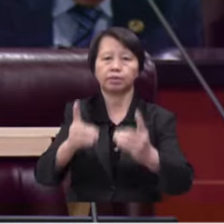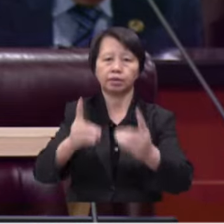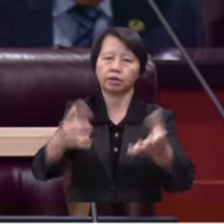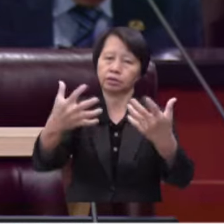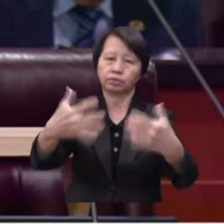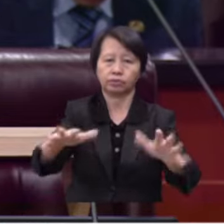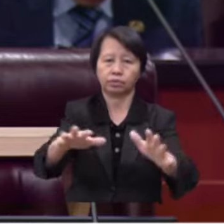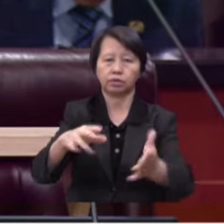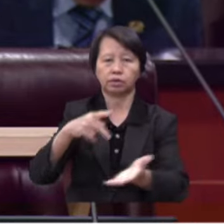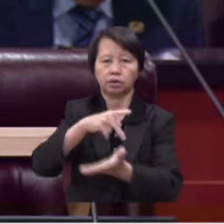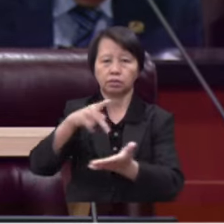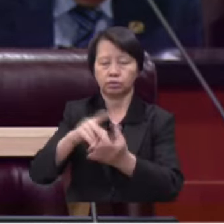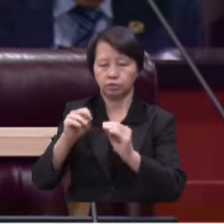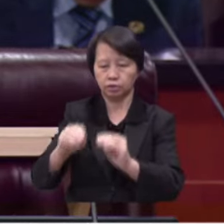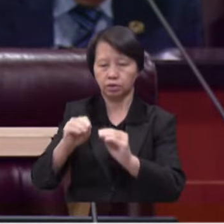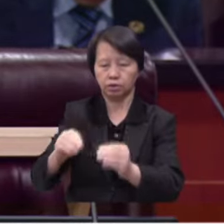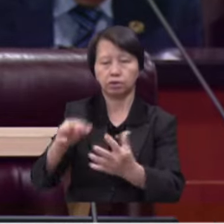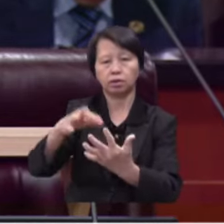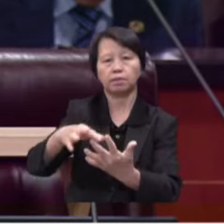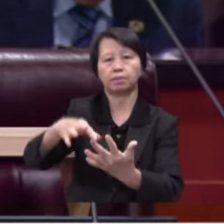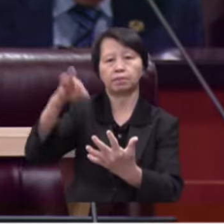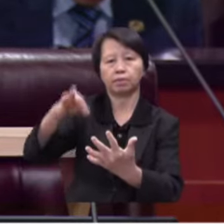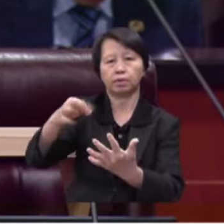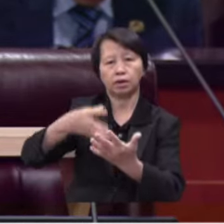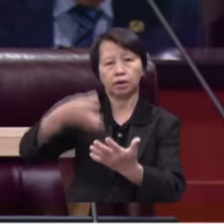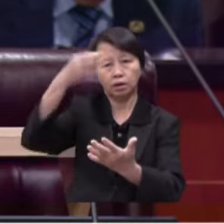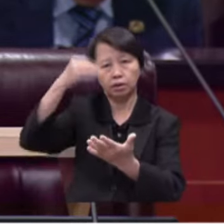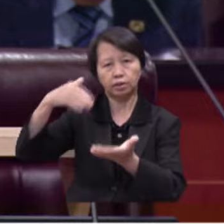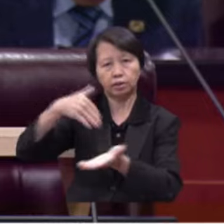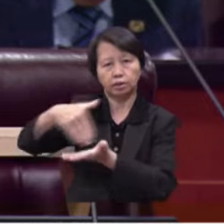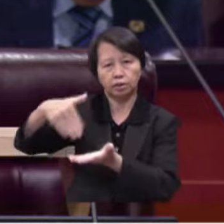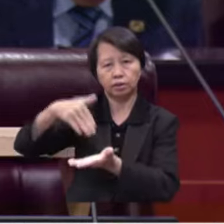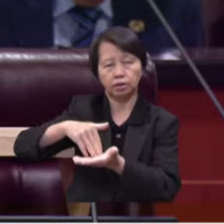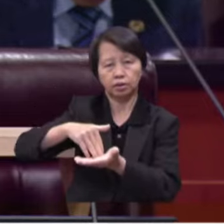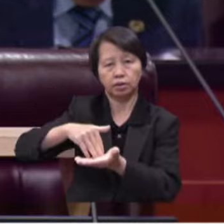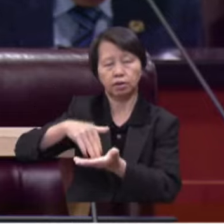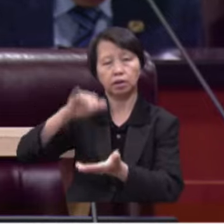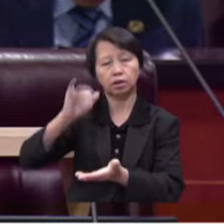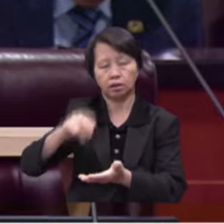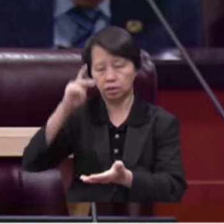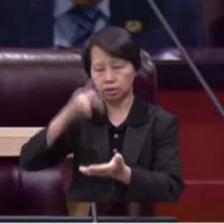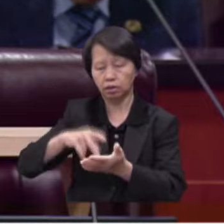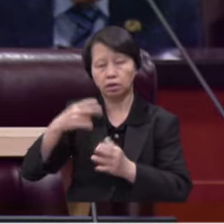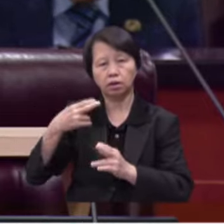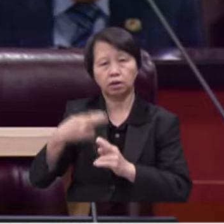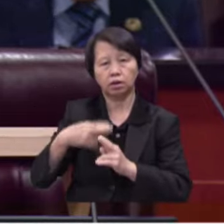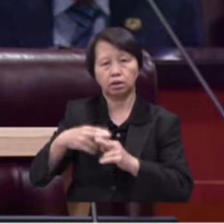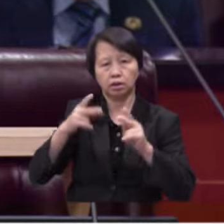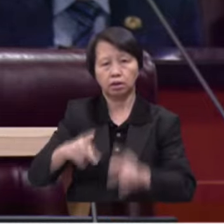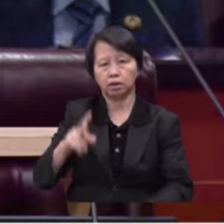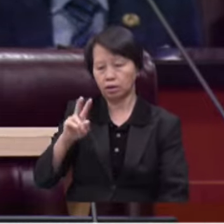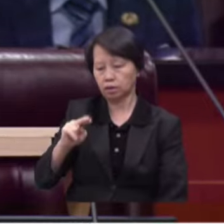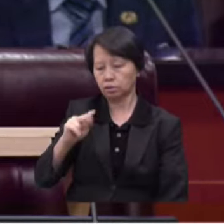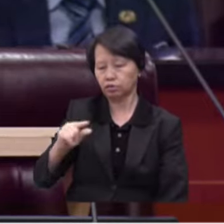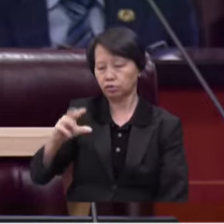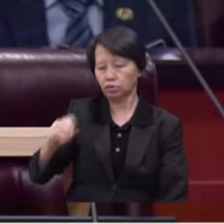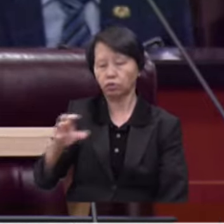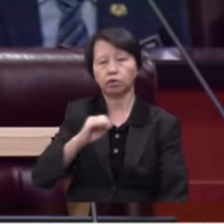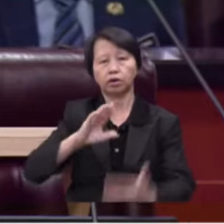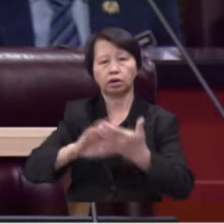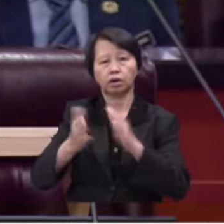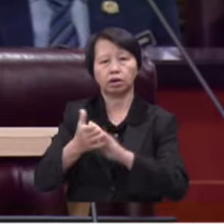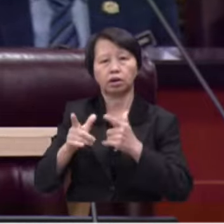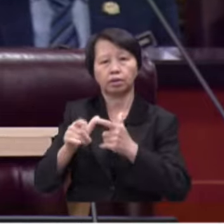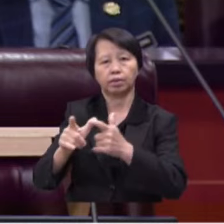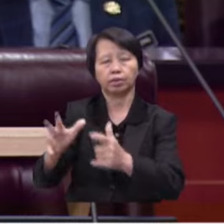di pusat bimbingan otomotif Learning Center yang dikenali oleh pihak njos dan communitis